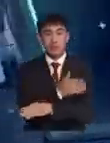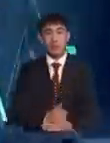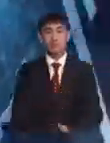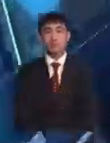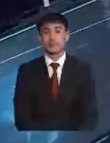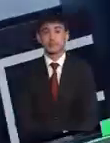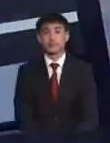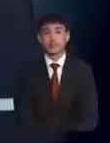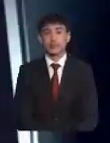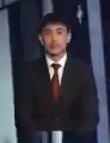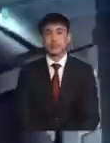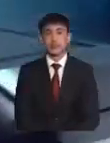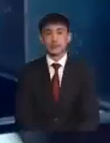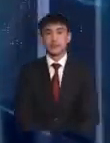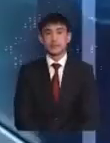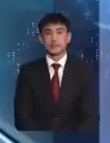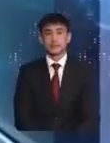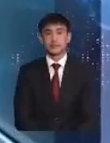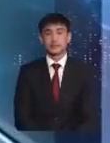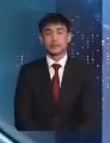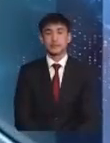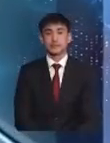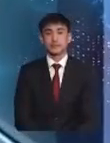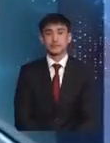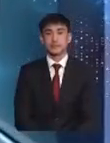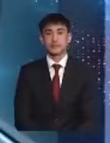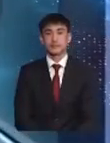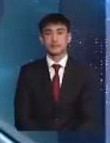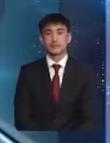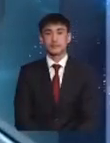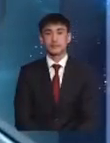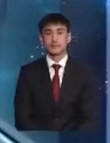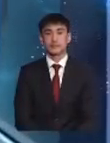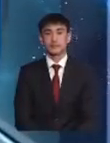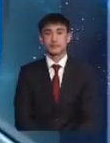Айслу Жандосова, Мируэт Кудырбай, Казальбек Жанкенчебай, телеканал ЖТСУ, Жамбылский район.